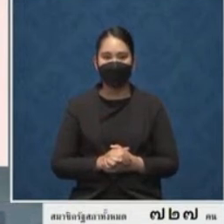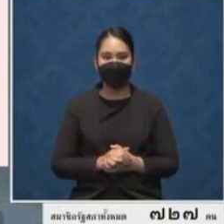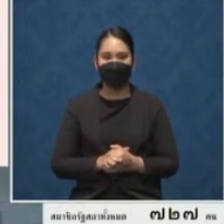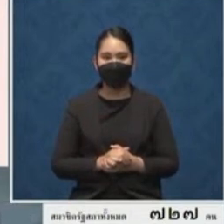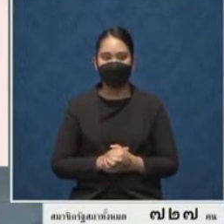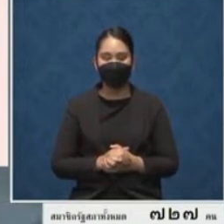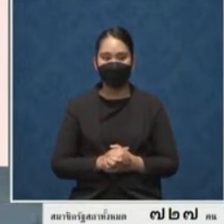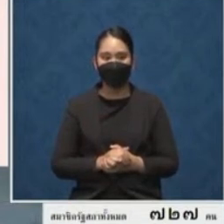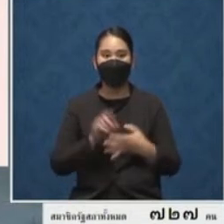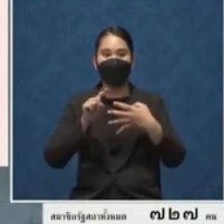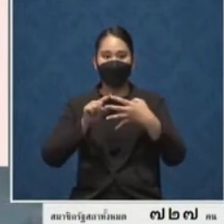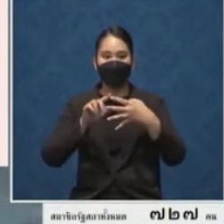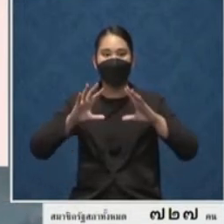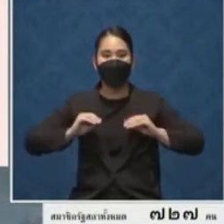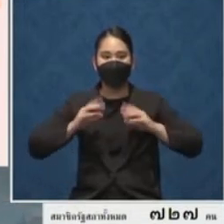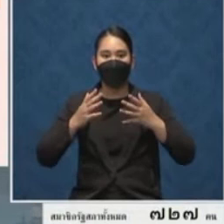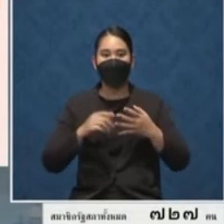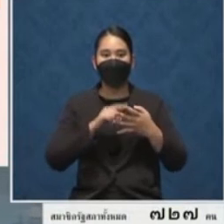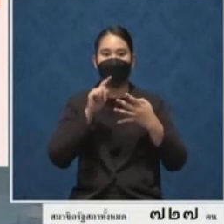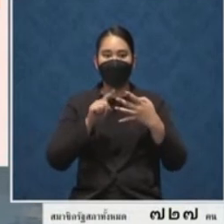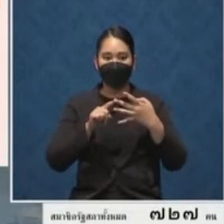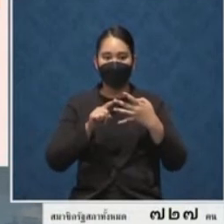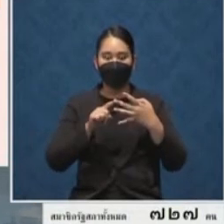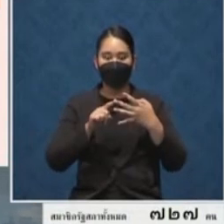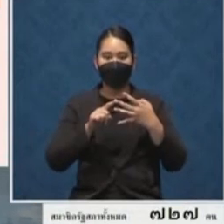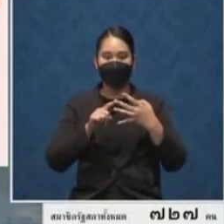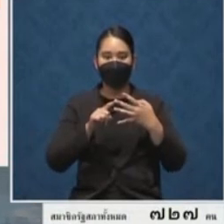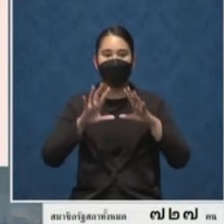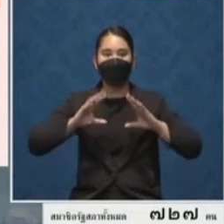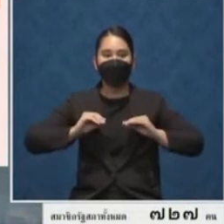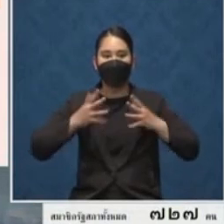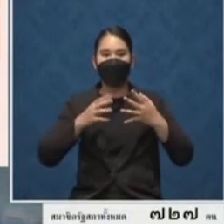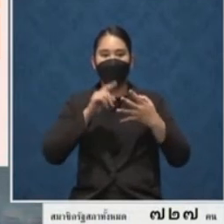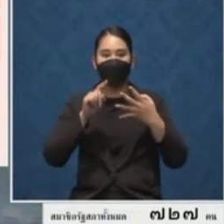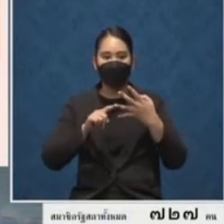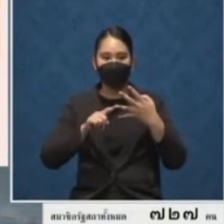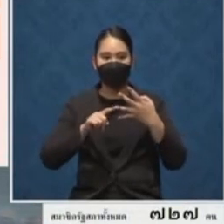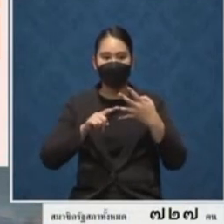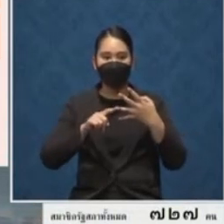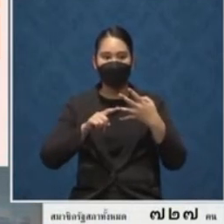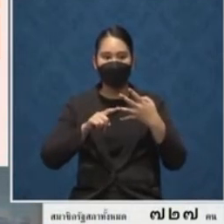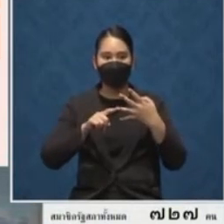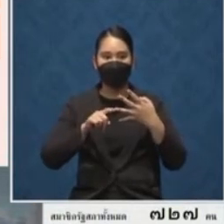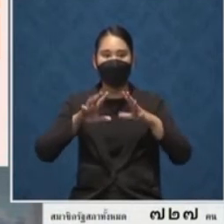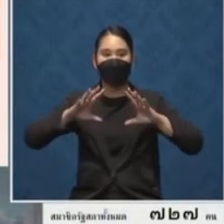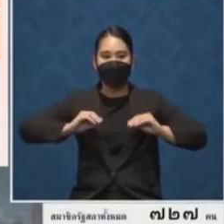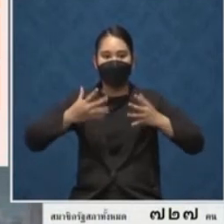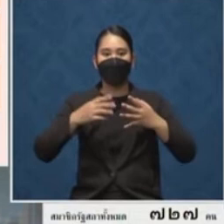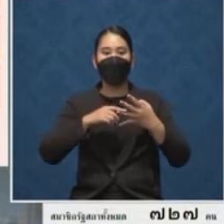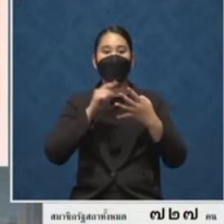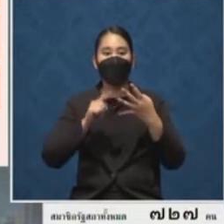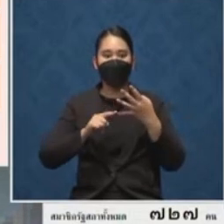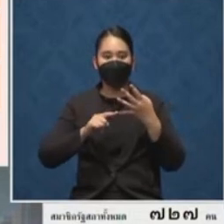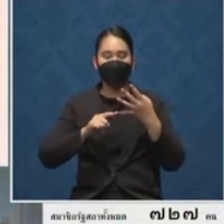การ2ไม่รับหลักการ3ไม่รับหลักการ4ไม่รับหลักการครับ